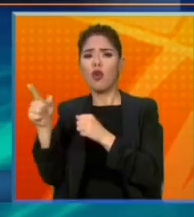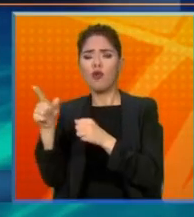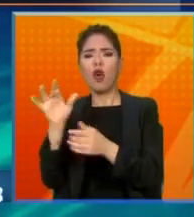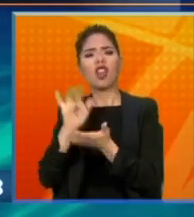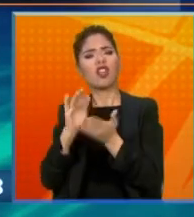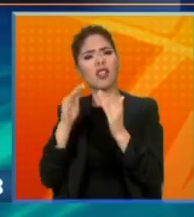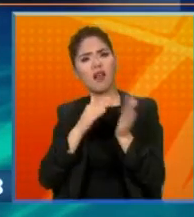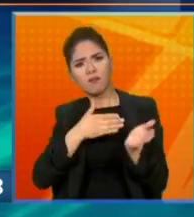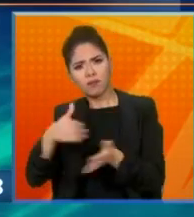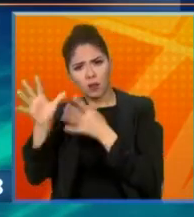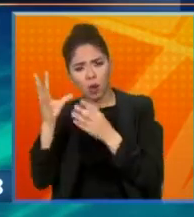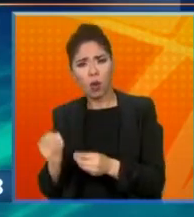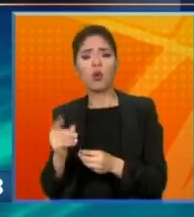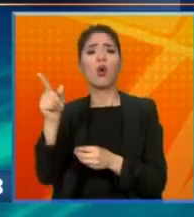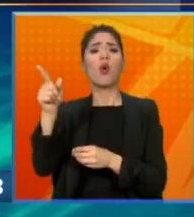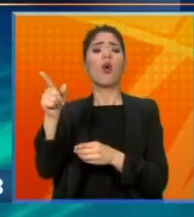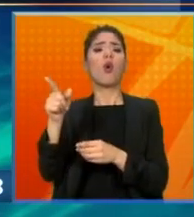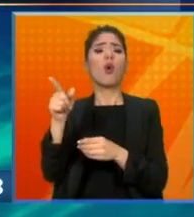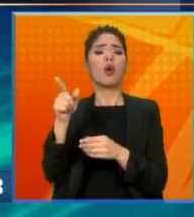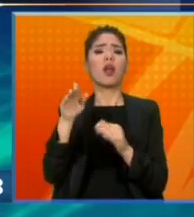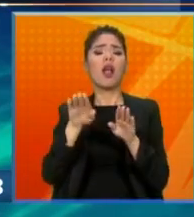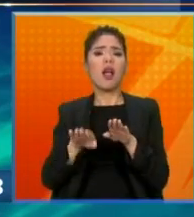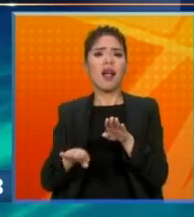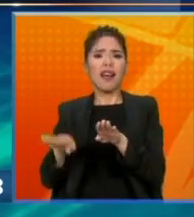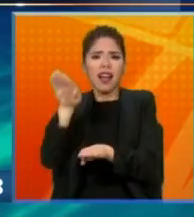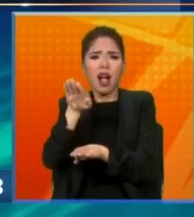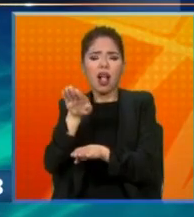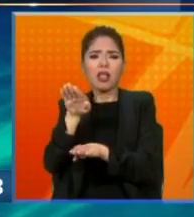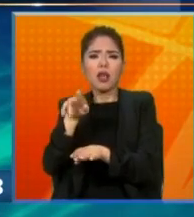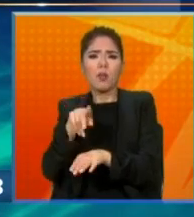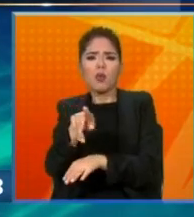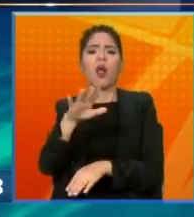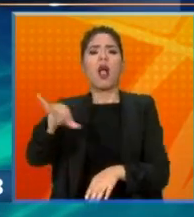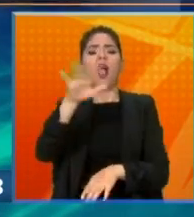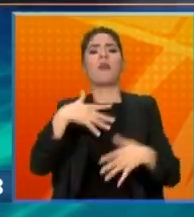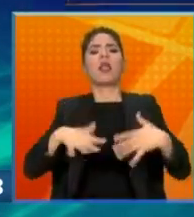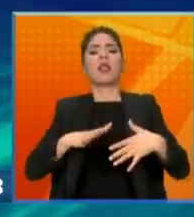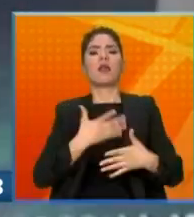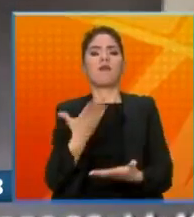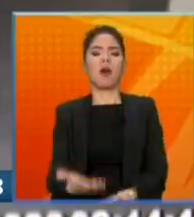adeta denetim ablukasına alındı. Ama buna rağmen kaldırımda yürüyenler bile tedirgin.